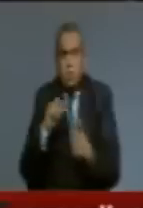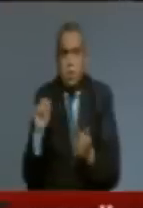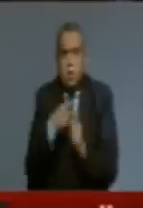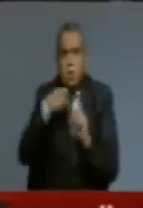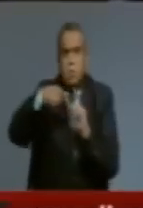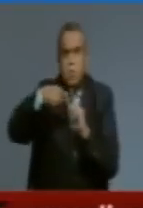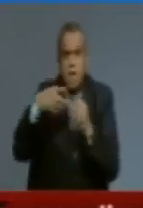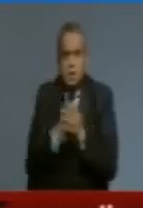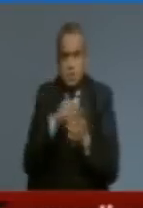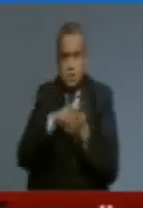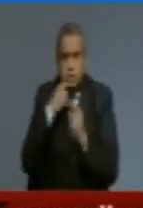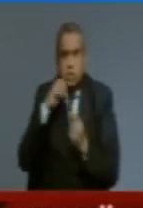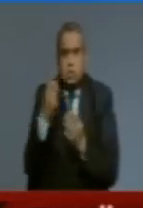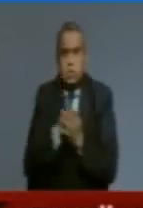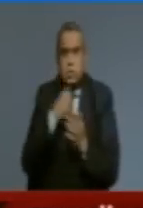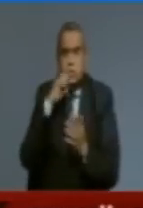وأنا عدو